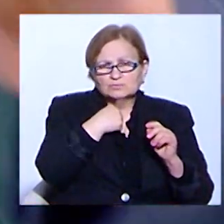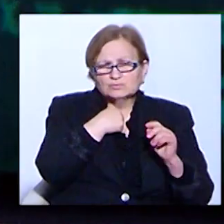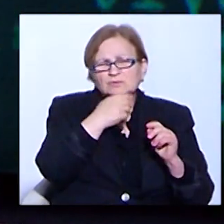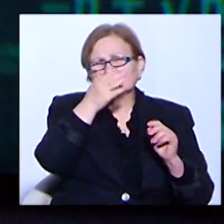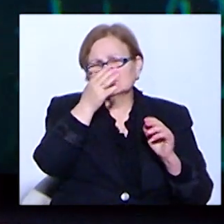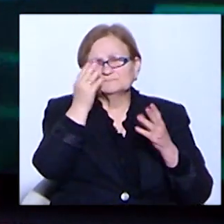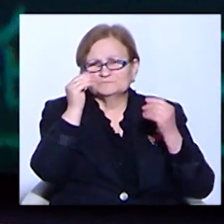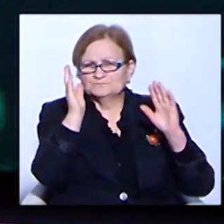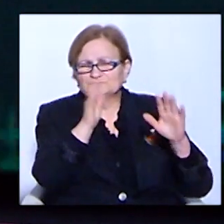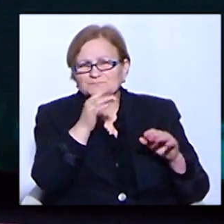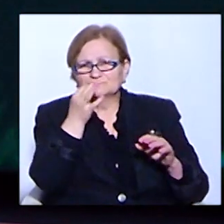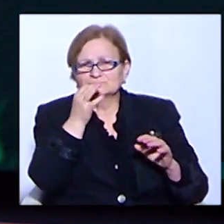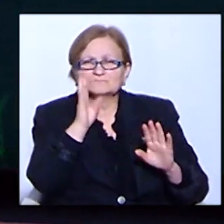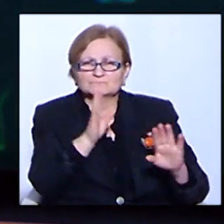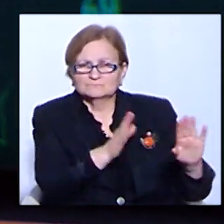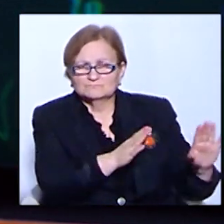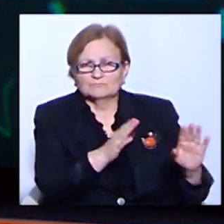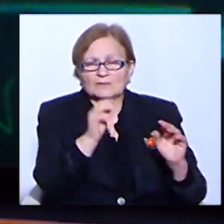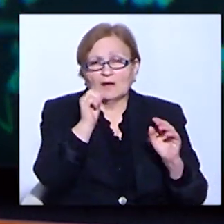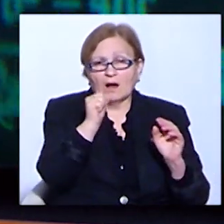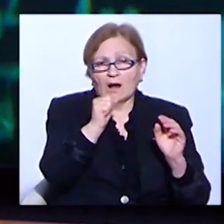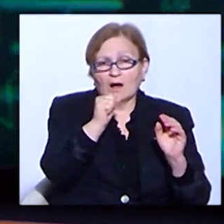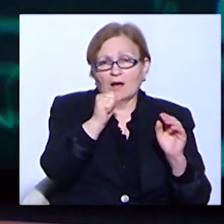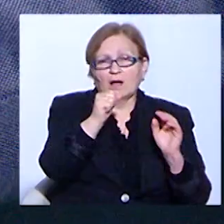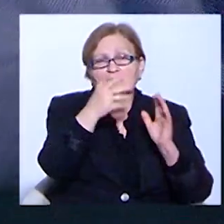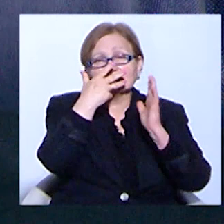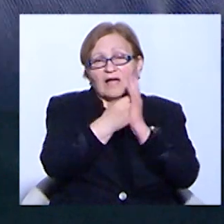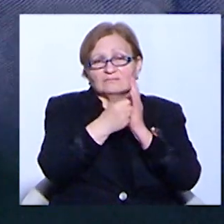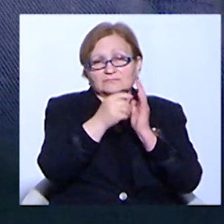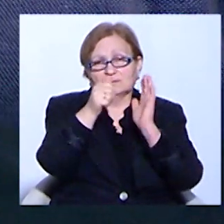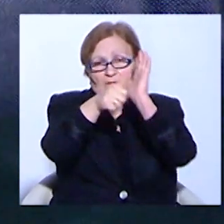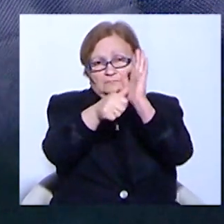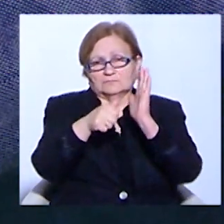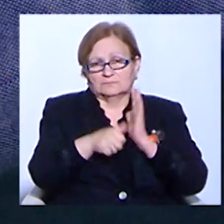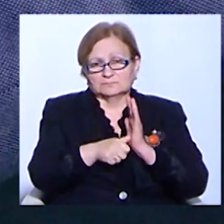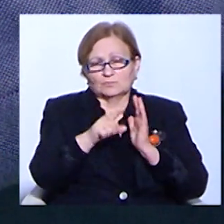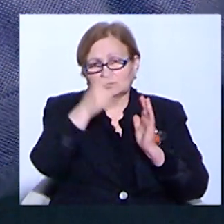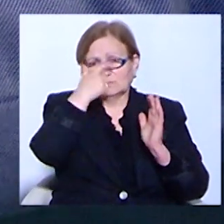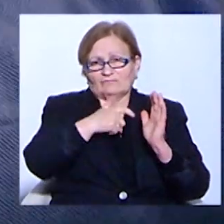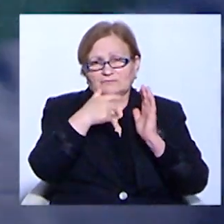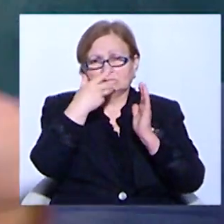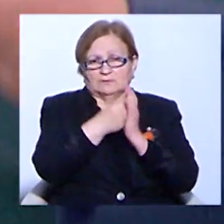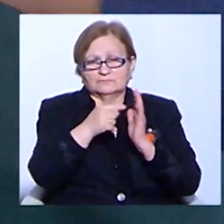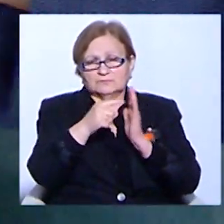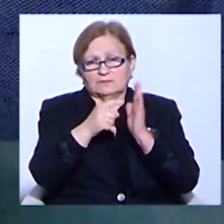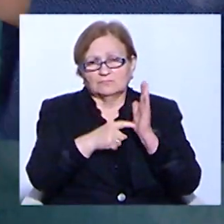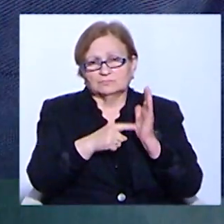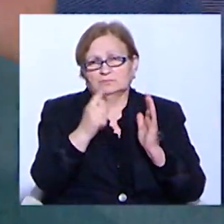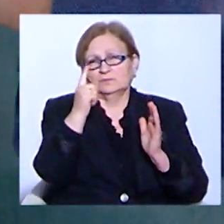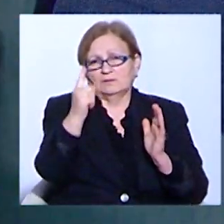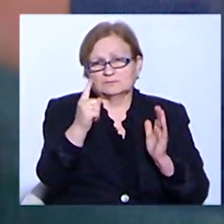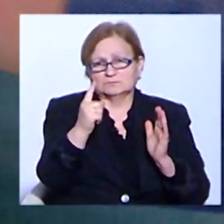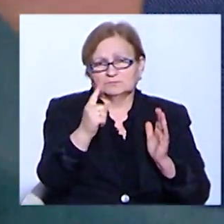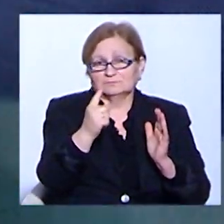ეს ხარისხების წესები, შევჩნევთ რომ ა ხარისხად 6 ყოფთ საკუთარ თავზე. ნებისმიერი რიცხვი საკუთარ თავზე გაყოფილი არის 1, შესაბამისად